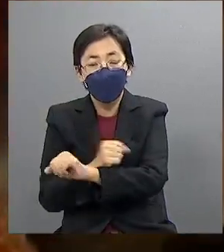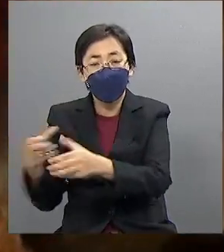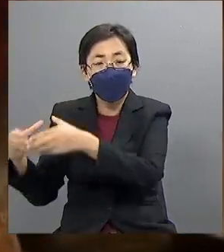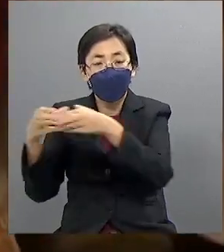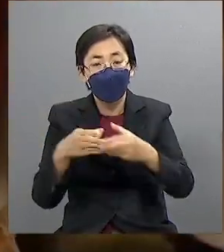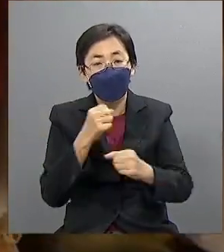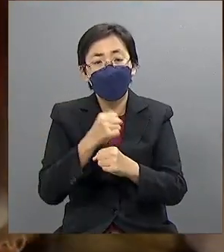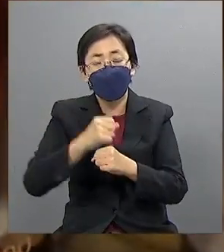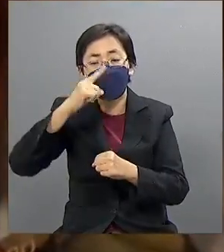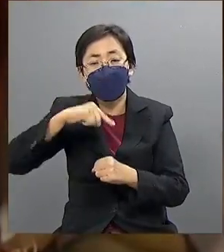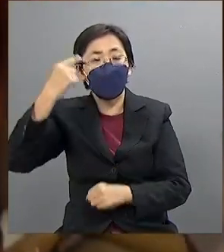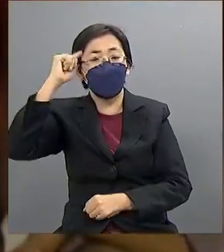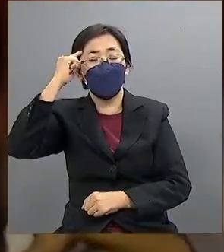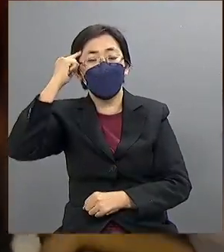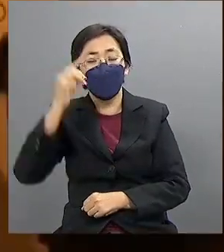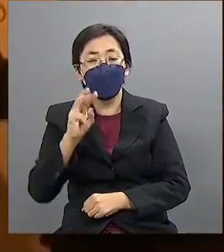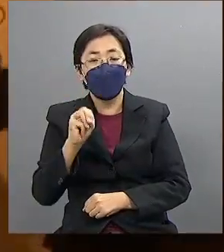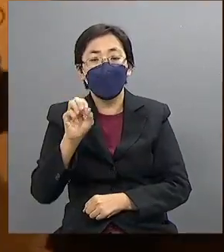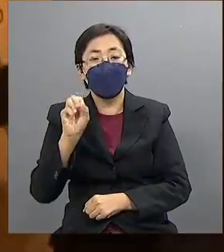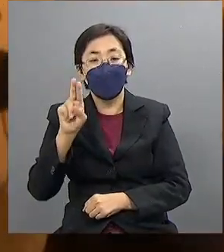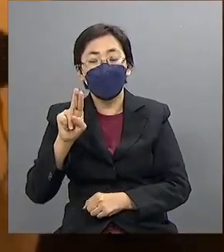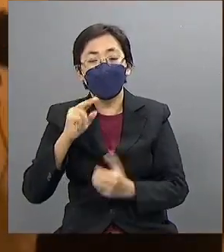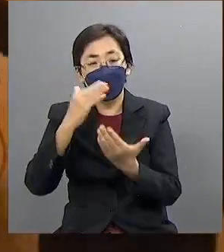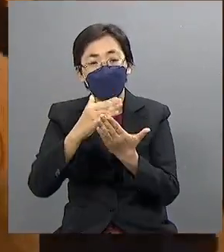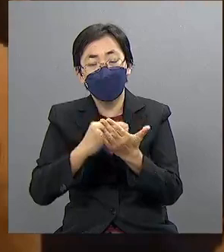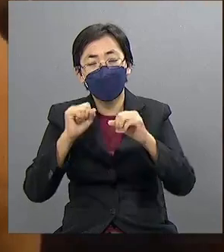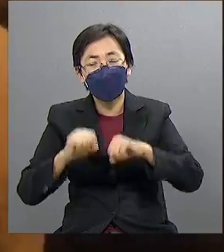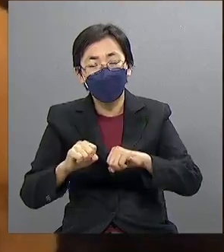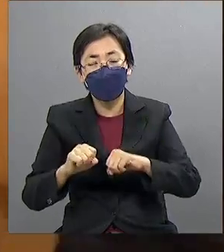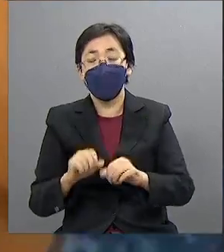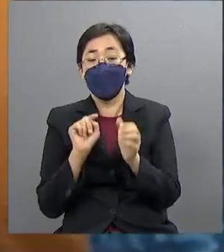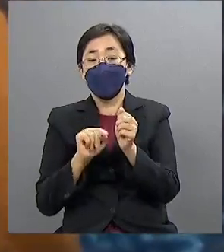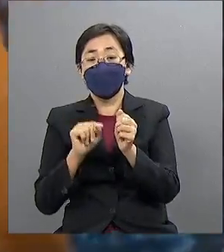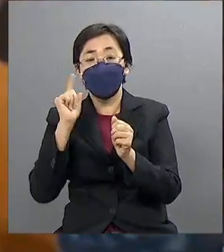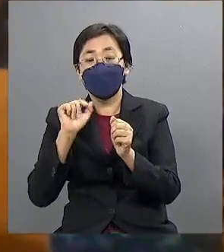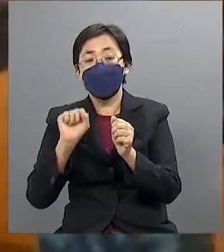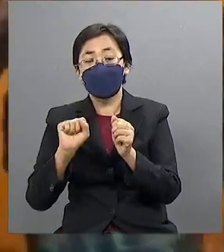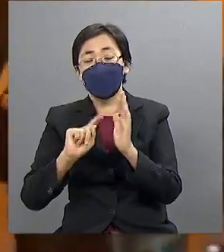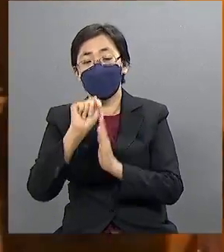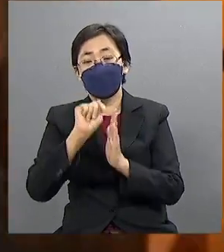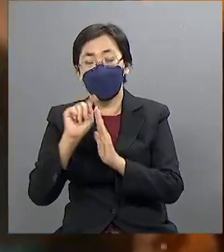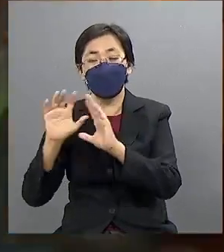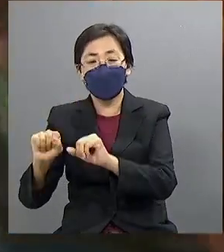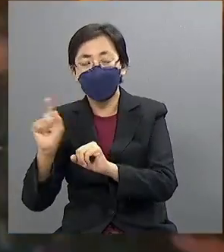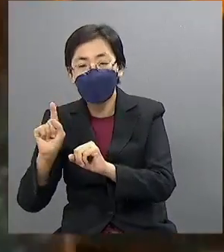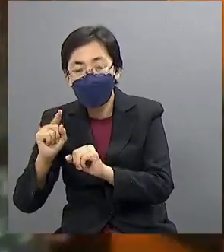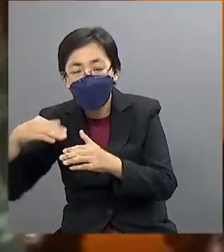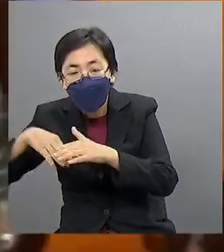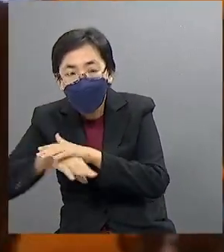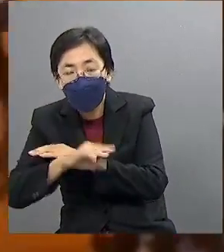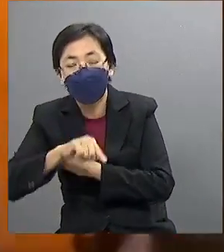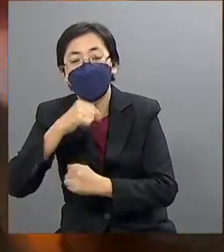ตาม MOUหลังถูกจับแน่อำเภอแม่สอดจังหวัดต่างขนาดรอบเดินทางเข้าสู่กรุงเทพมหานคร